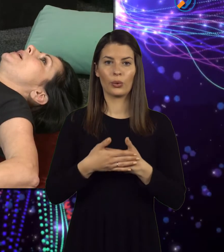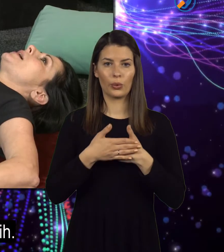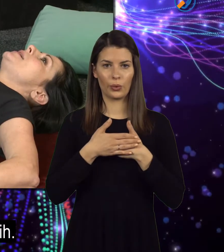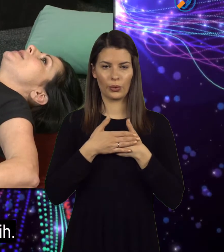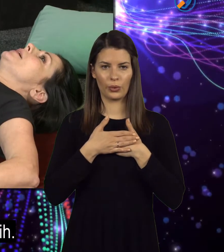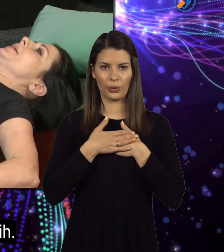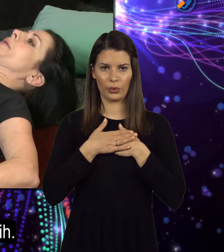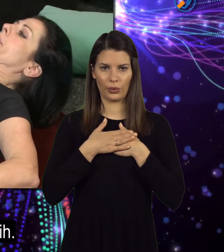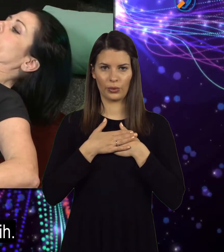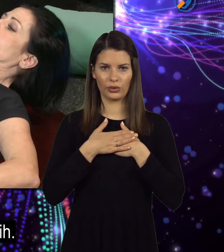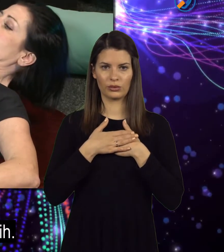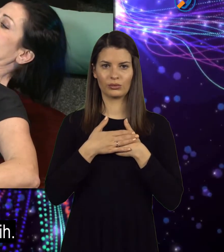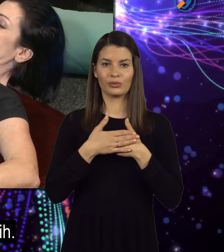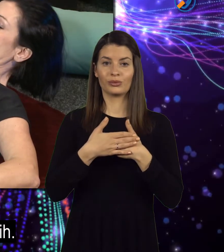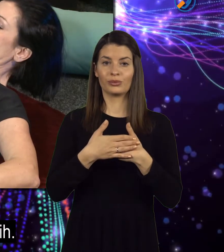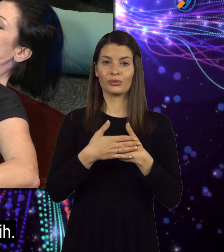In na izdih.